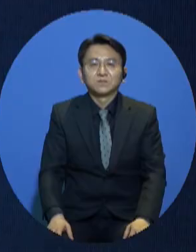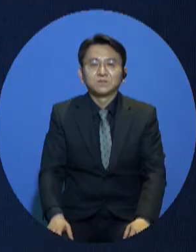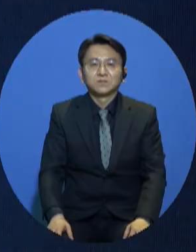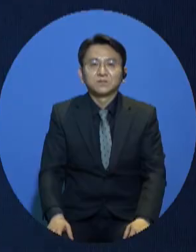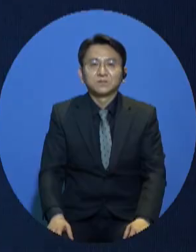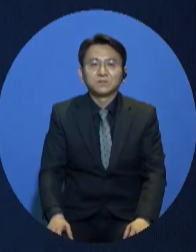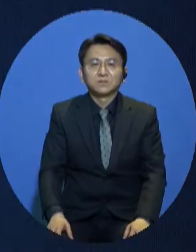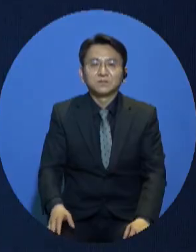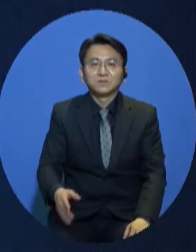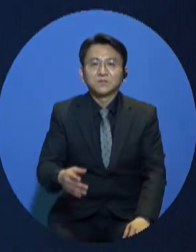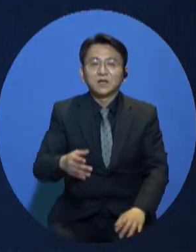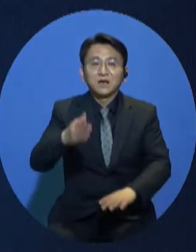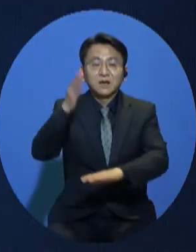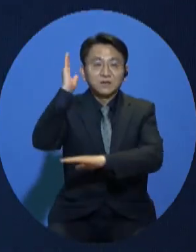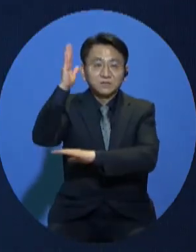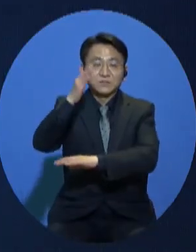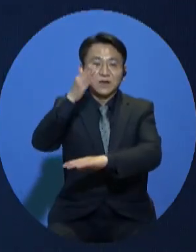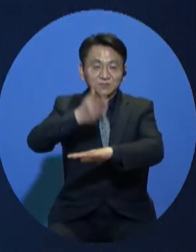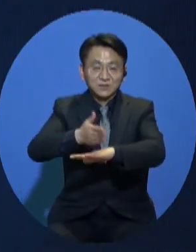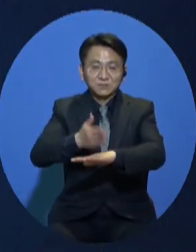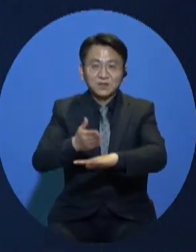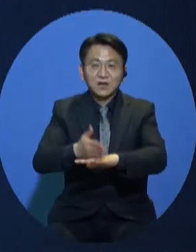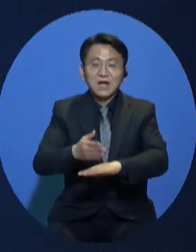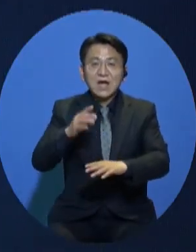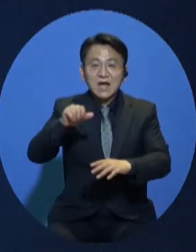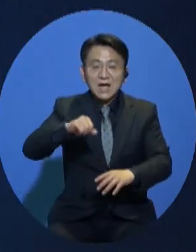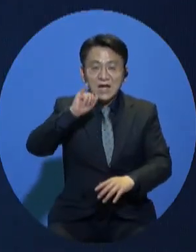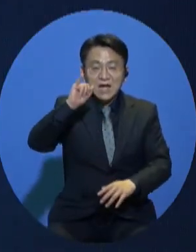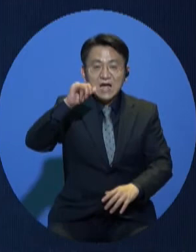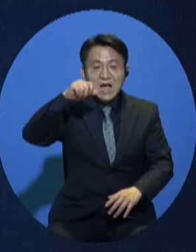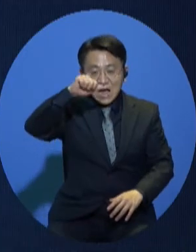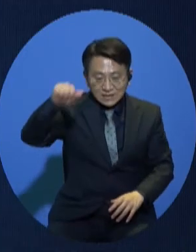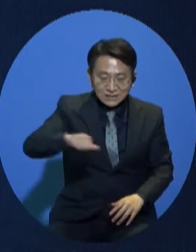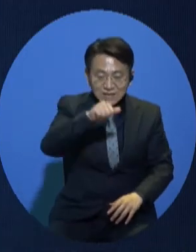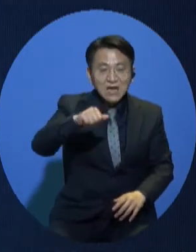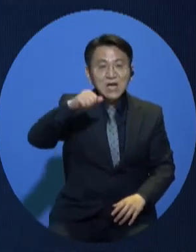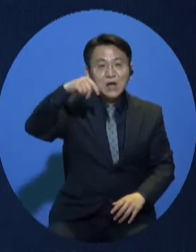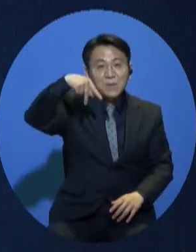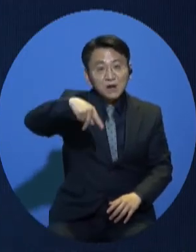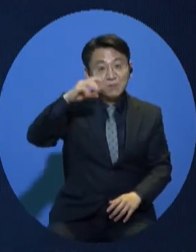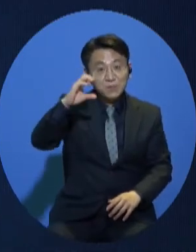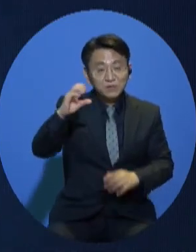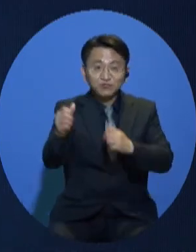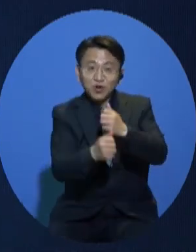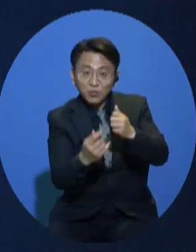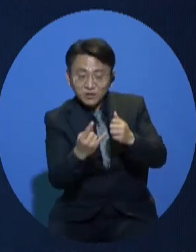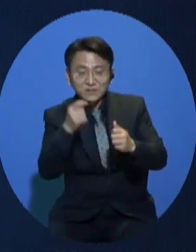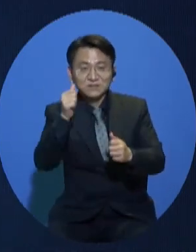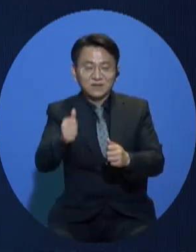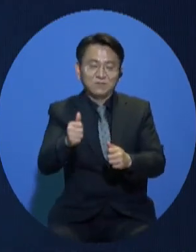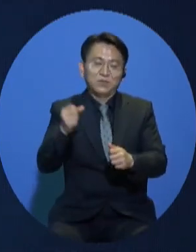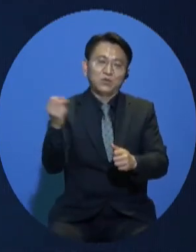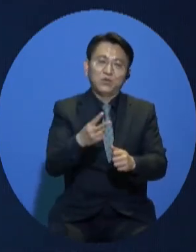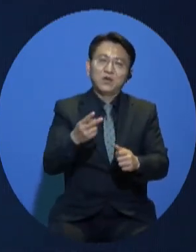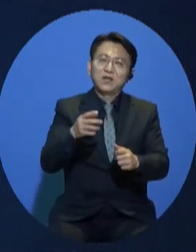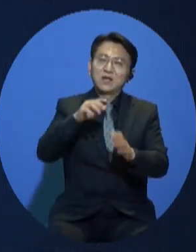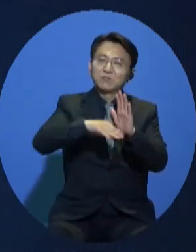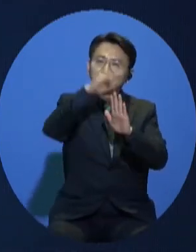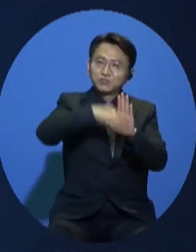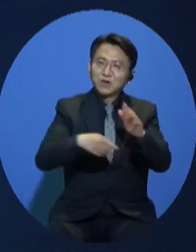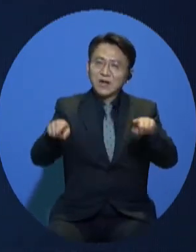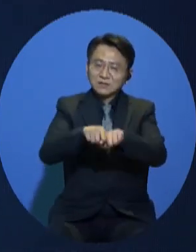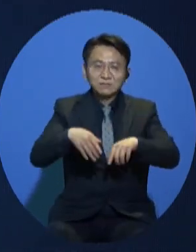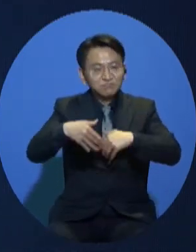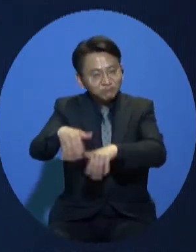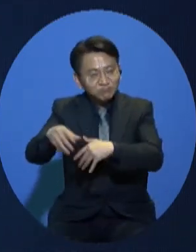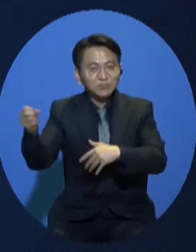네, 멋진 강연 고맙습니다. 타렉 소위 아시아 패럴림픽 위원회 CEO님께서 남북이 함께 했던 개회식부터 그리고 각